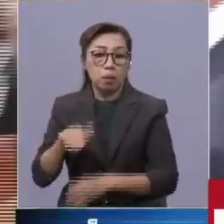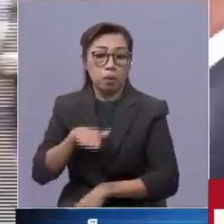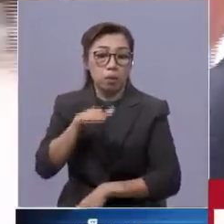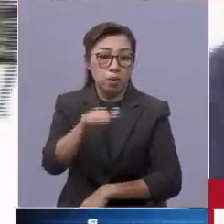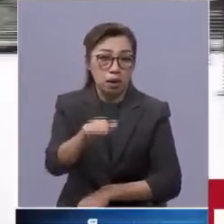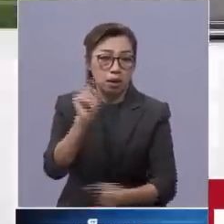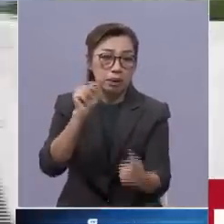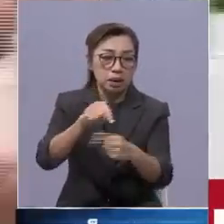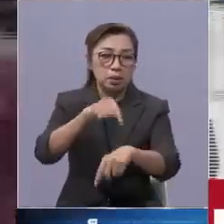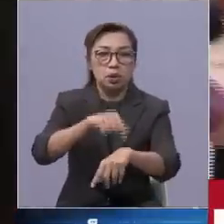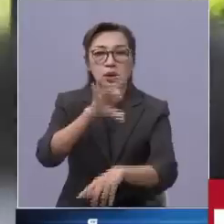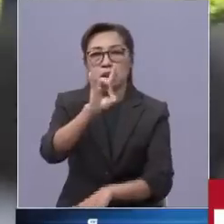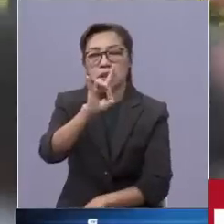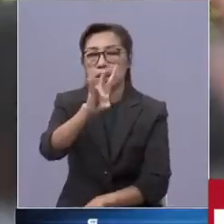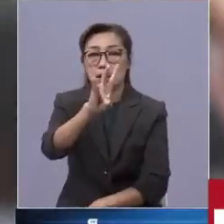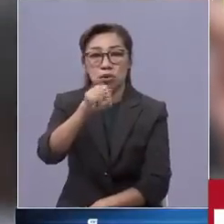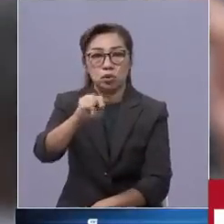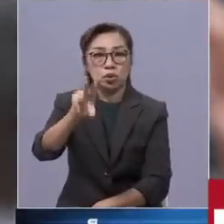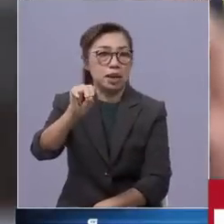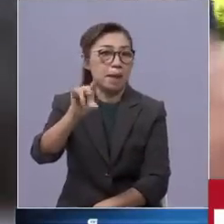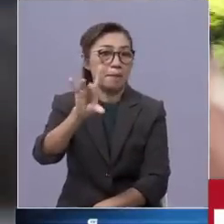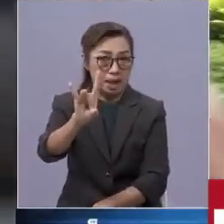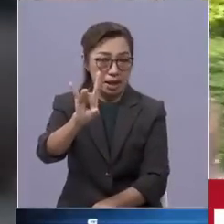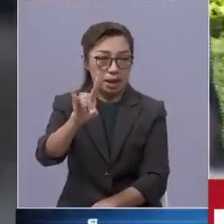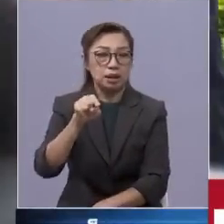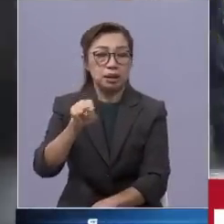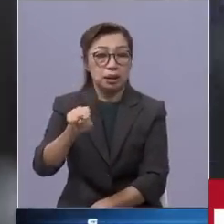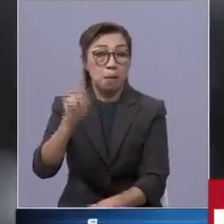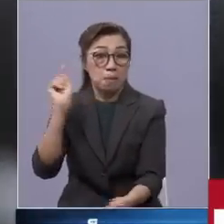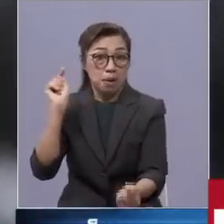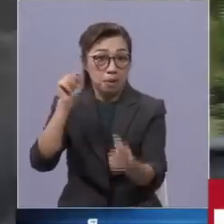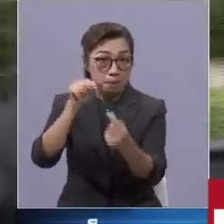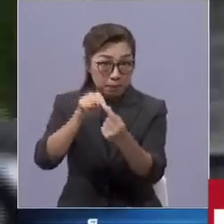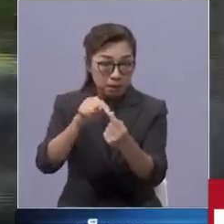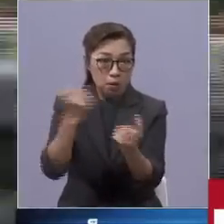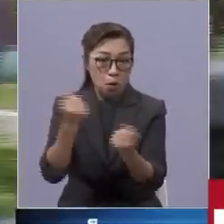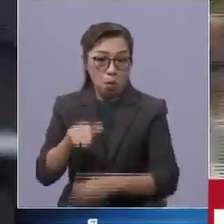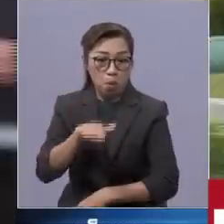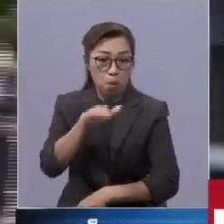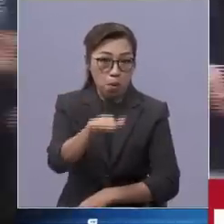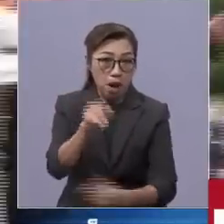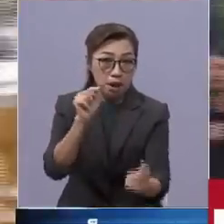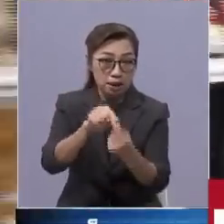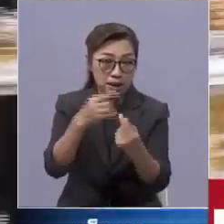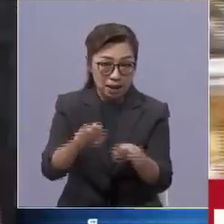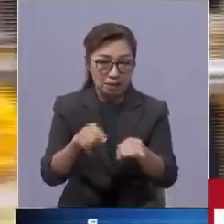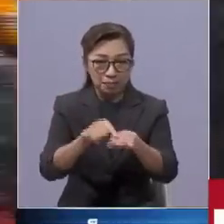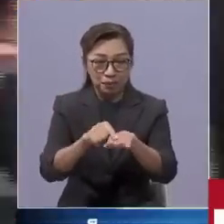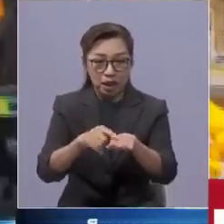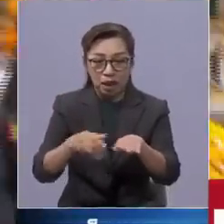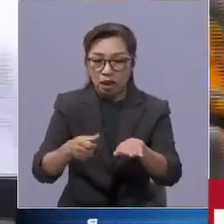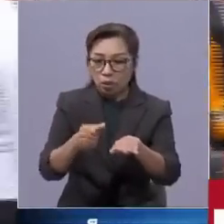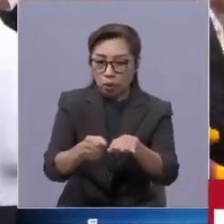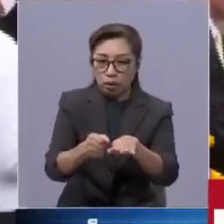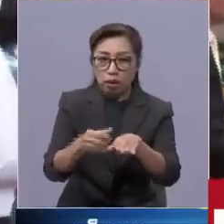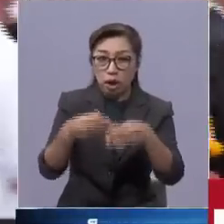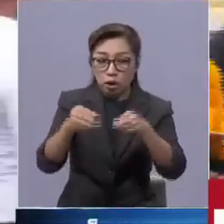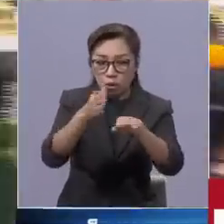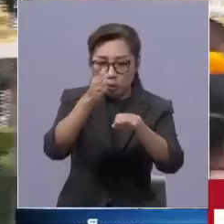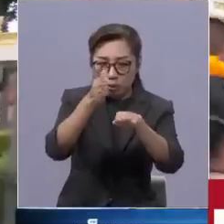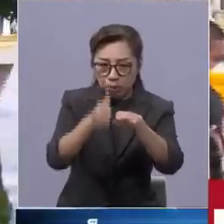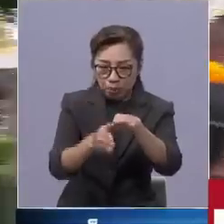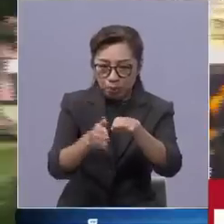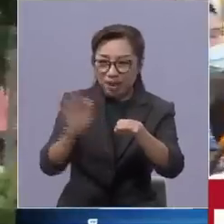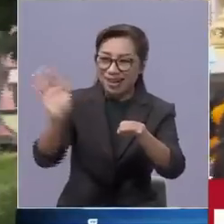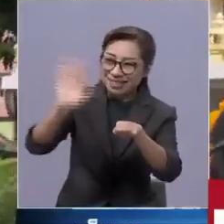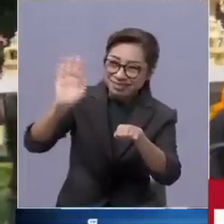า 7:38 นาทีฮะซึ่งทันทีที่นายเศรษฐามาถึงได้ลดกระจกโบกมือทักทายสื่อมวลชนมีสีหน้า